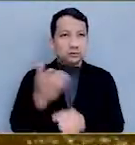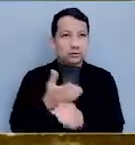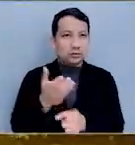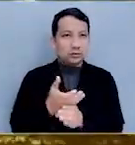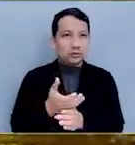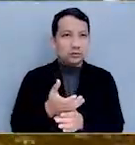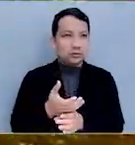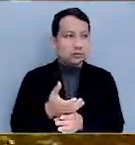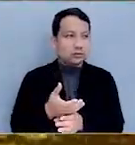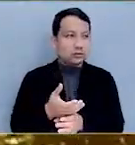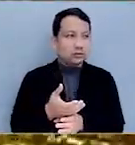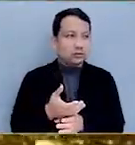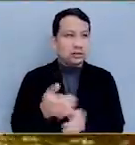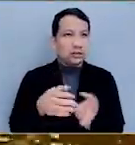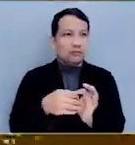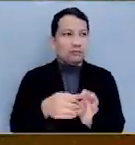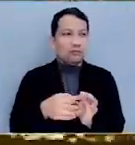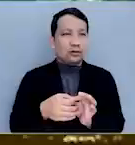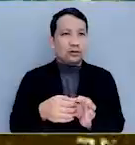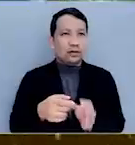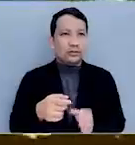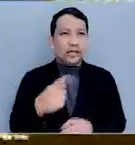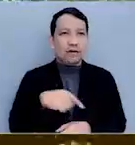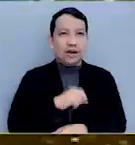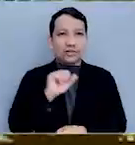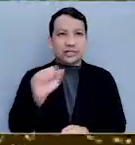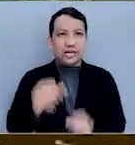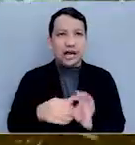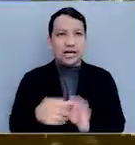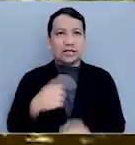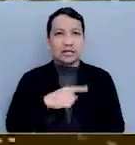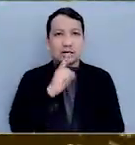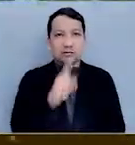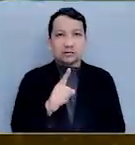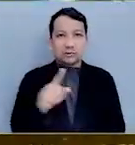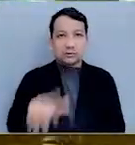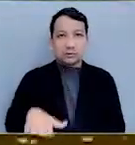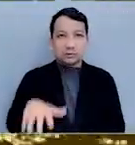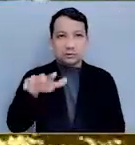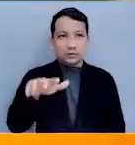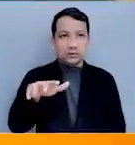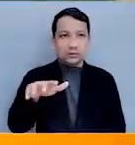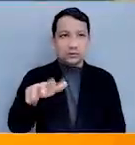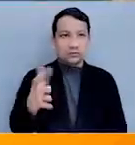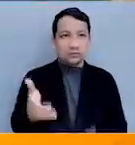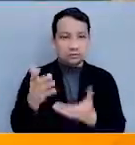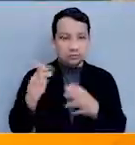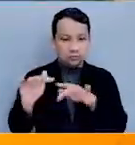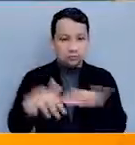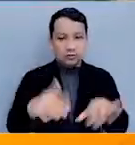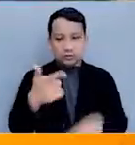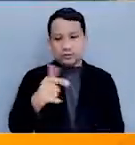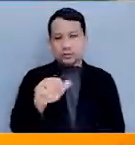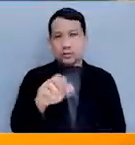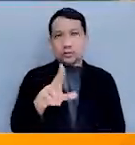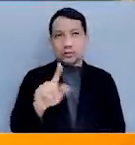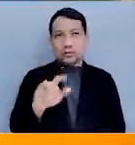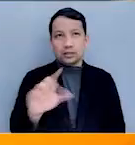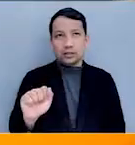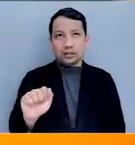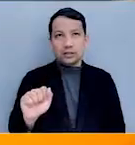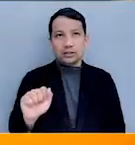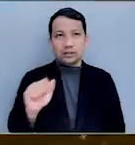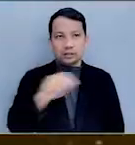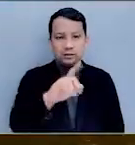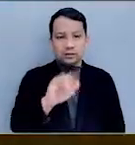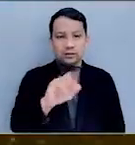tinangkang lusungin ang baha at umatras na lang. Naglutangan naman ang mga basura sa baha. Sa G. Araneta Avenue, kanto ng Caliraya